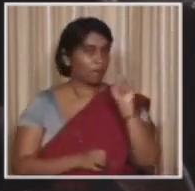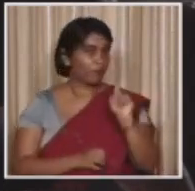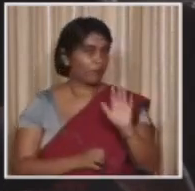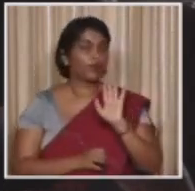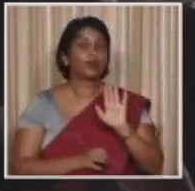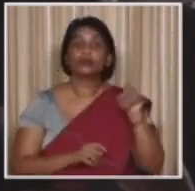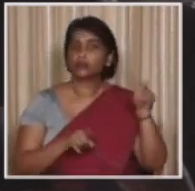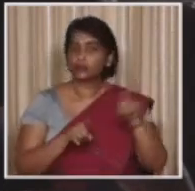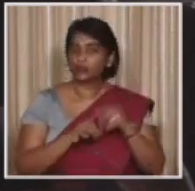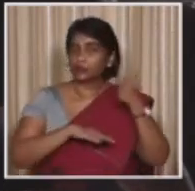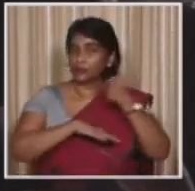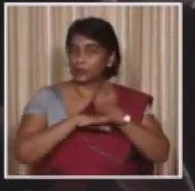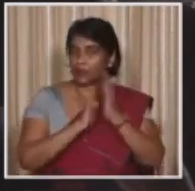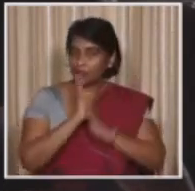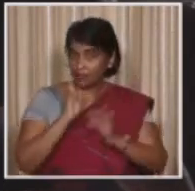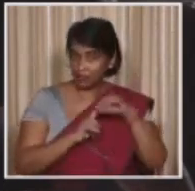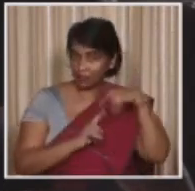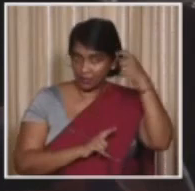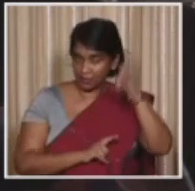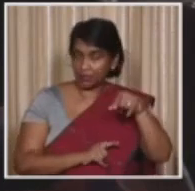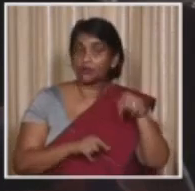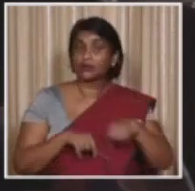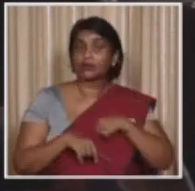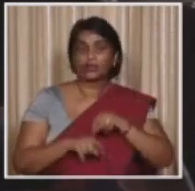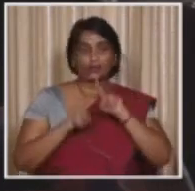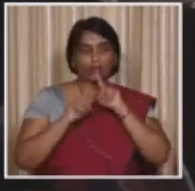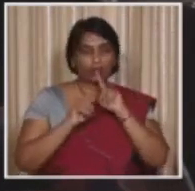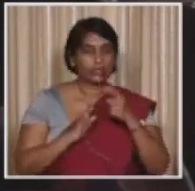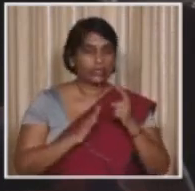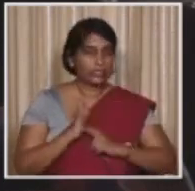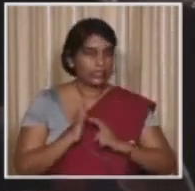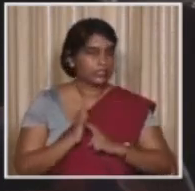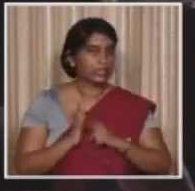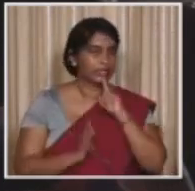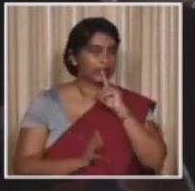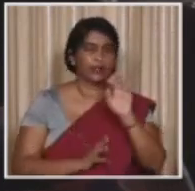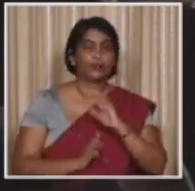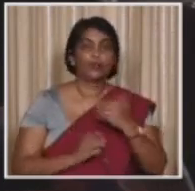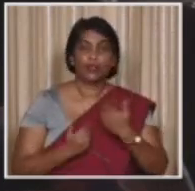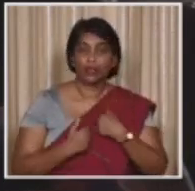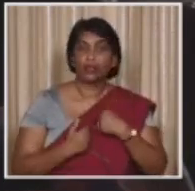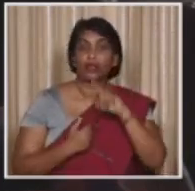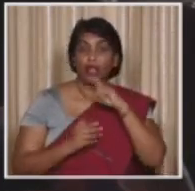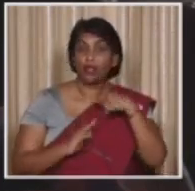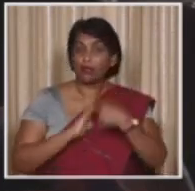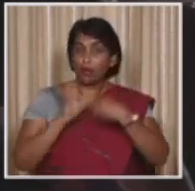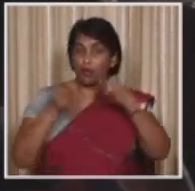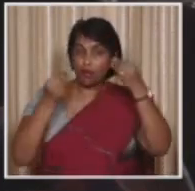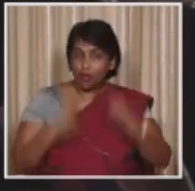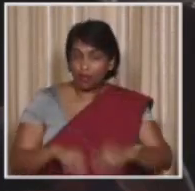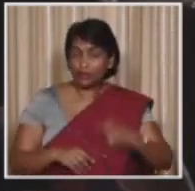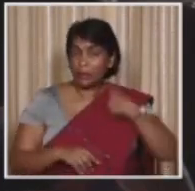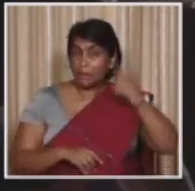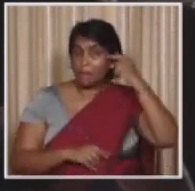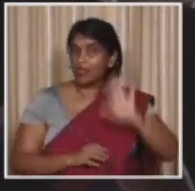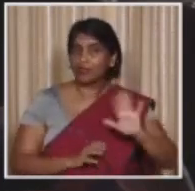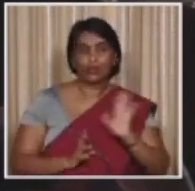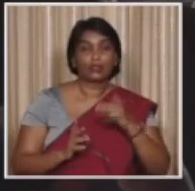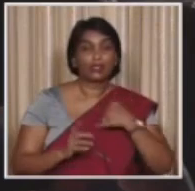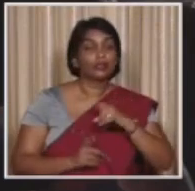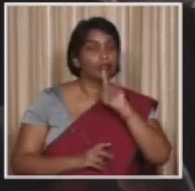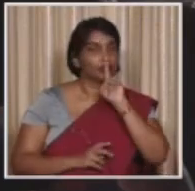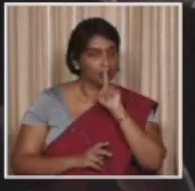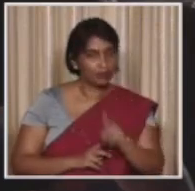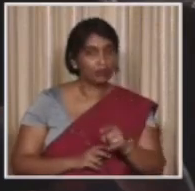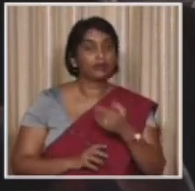නිසා මුල අසුරාට මන්ත්‍රීතුමේනි, අපි මේවා කියන්නේ කුහක කමකට නෙමෙයි, අපි මේවා කියන්නේ රට වැටෙන්න බලාපොරොත්තු වෙන්නේ නෙමෙයි, අපි මේවා